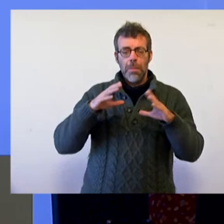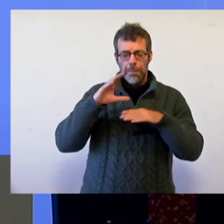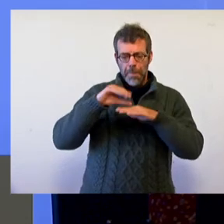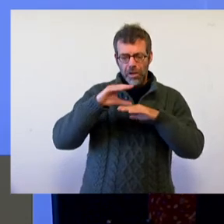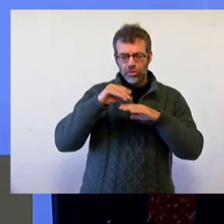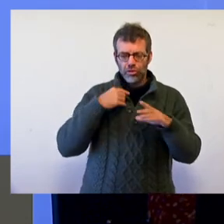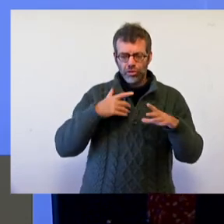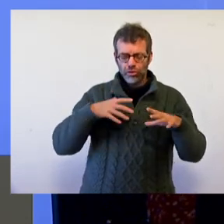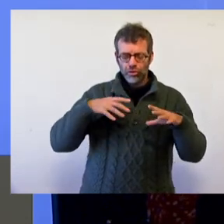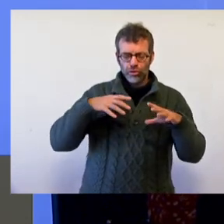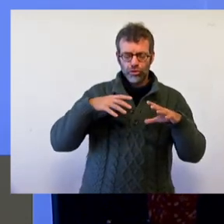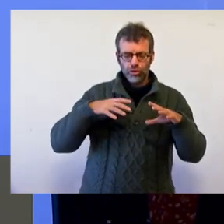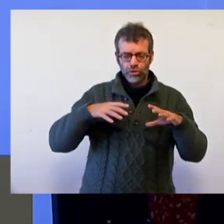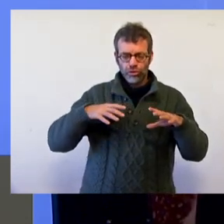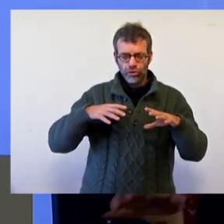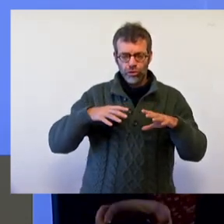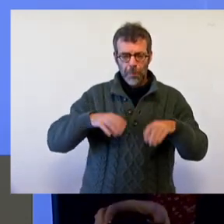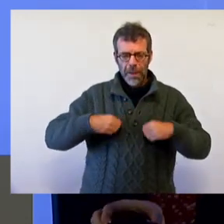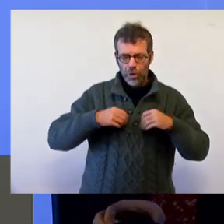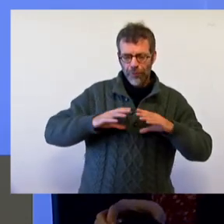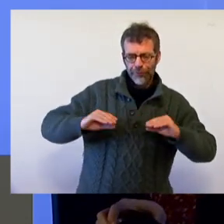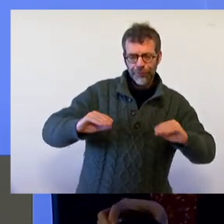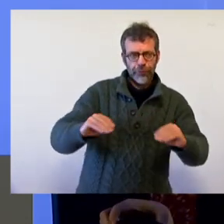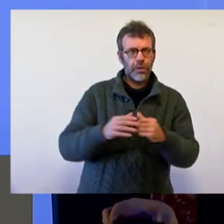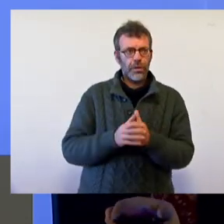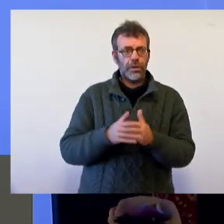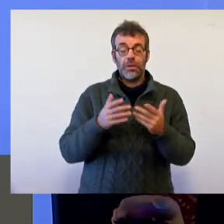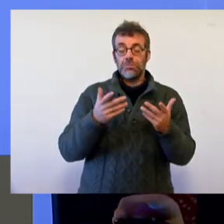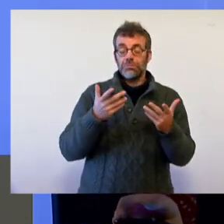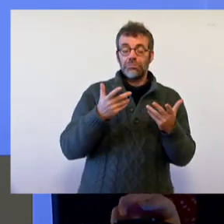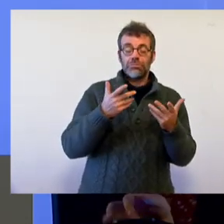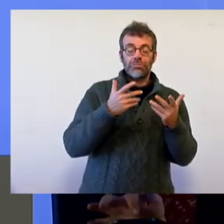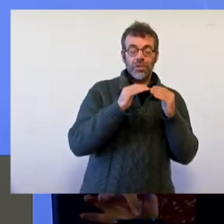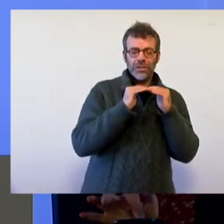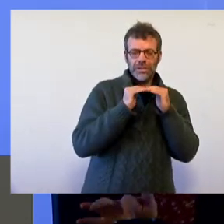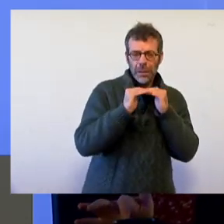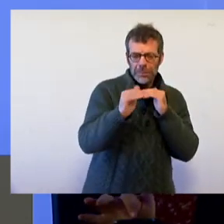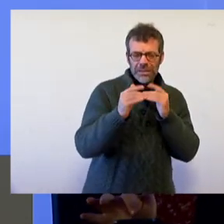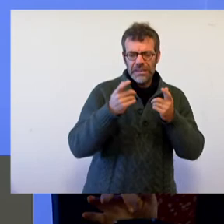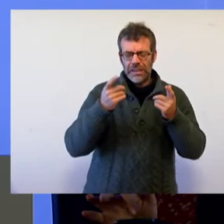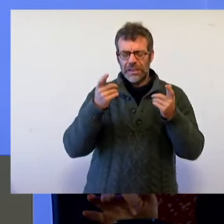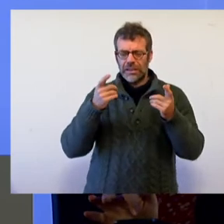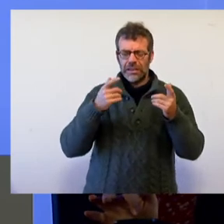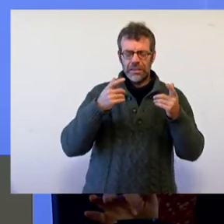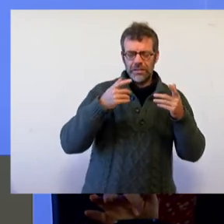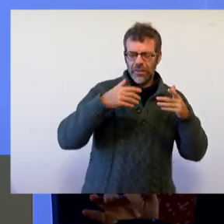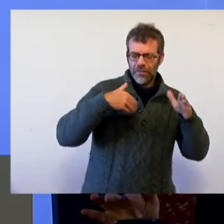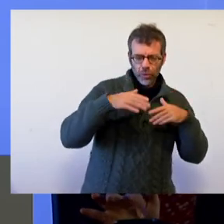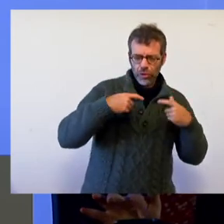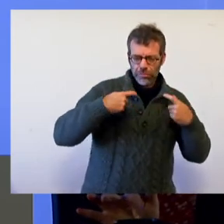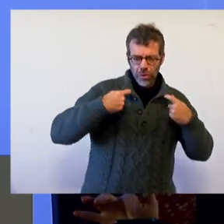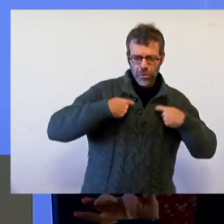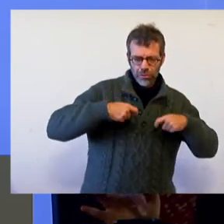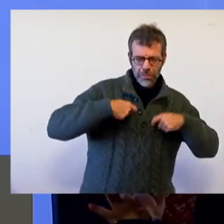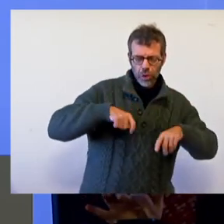Stabilité de la fiscalité, maîtrise des dépenses de fonctionnement qui engagent néanmoins des projets et un niveau important d'investissement pour être au